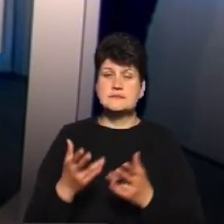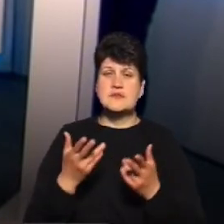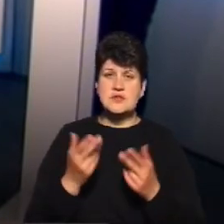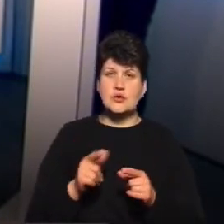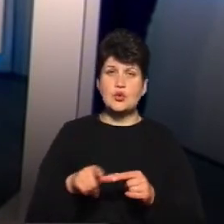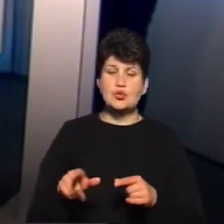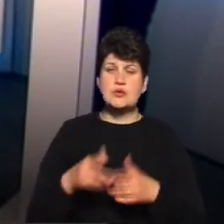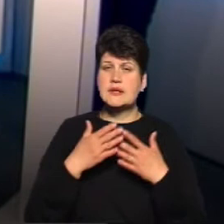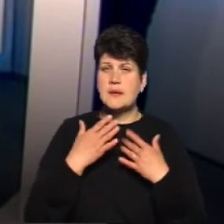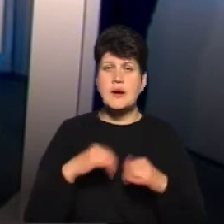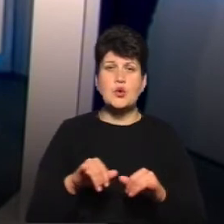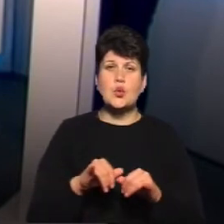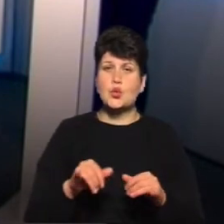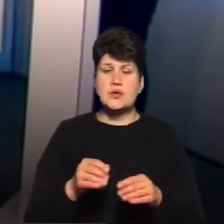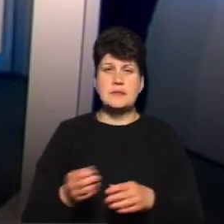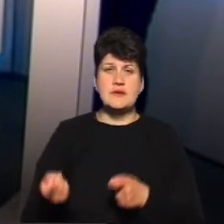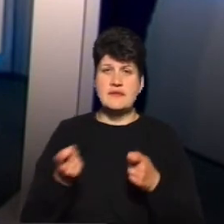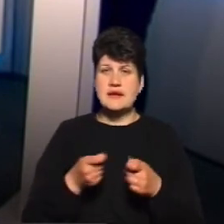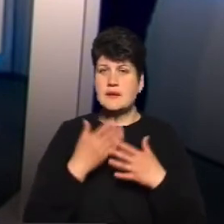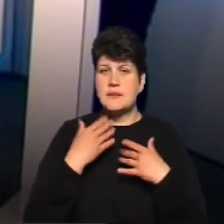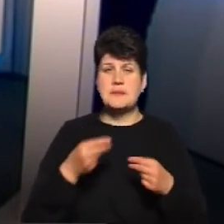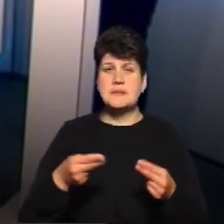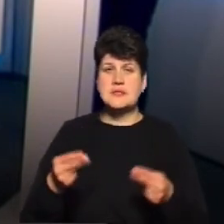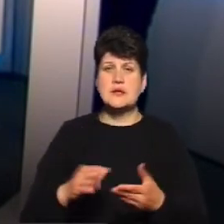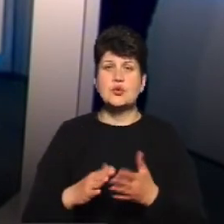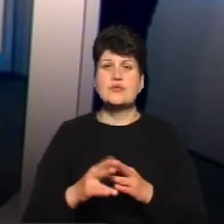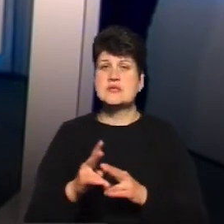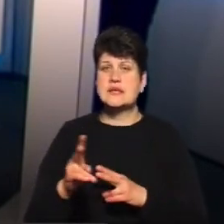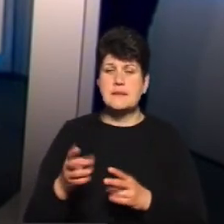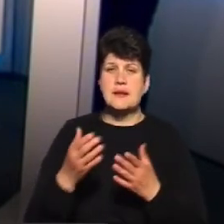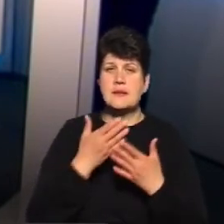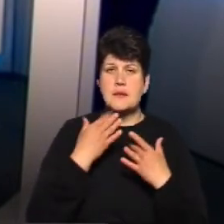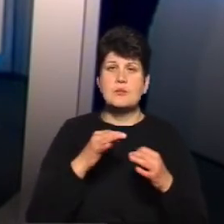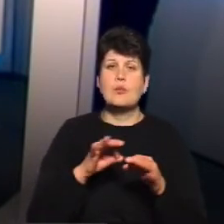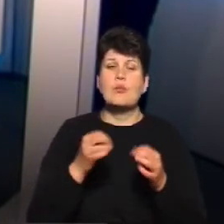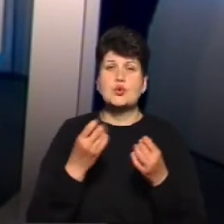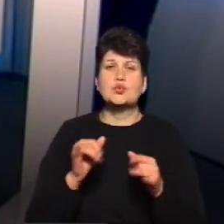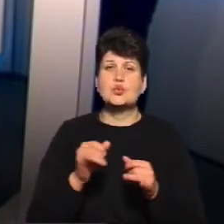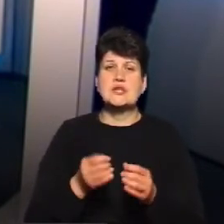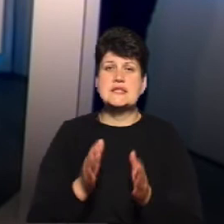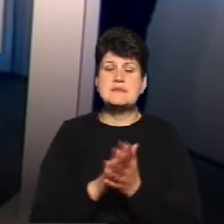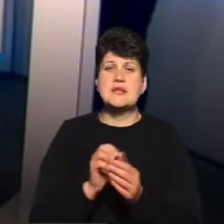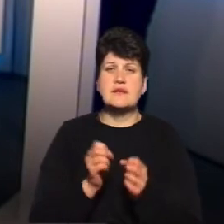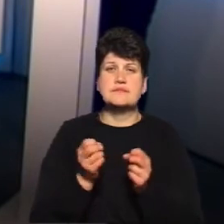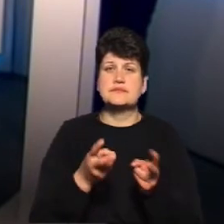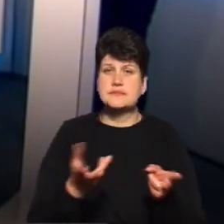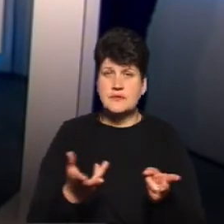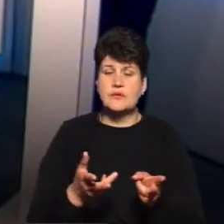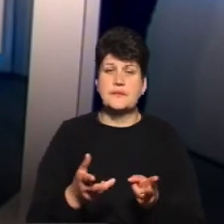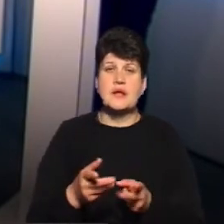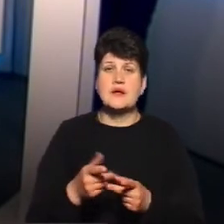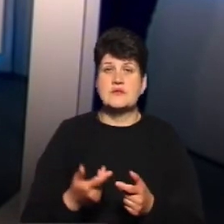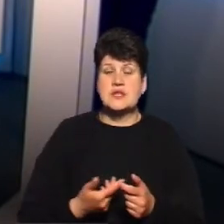куди ввести, вони не мають з ким укласти договір, вони не мають просто куди подіти це сміття, а воно продукується від життєдіяльності, і